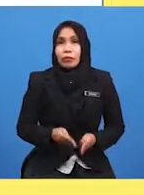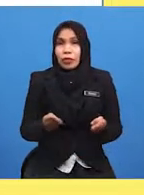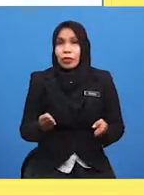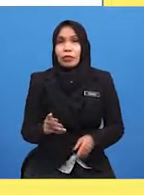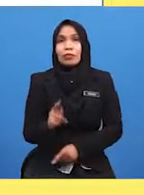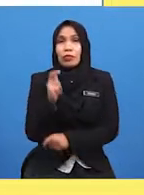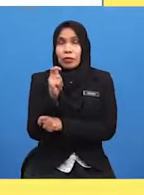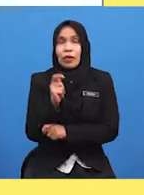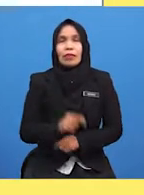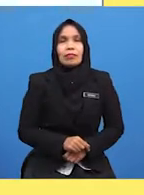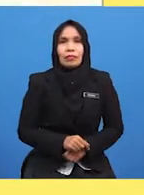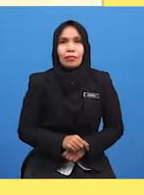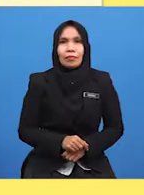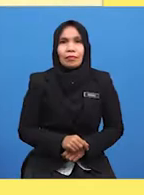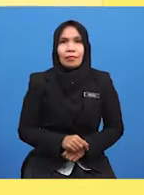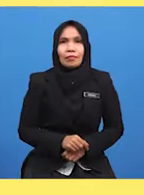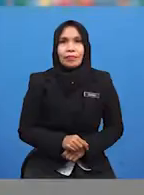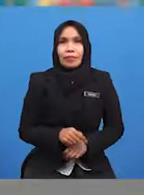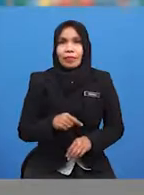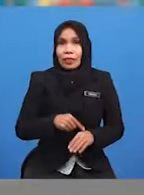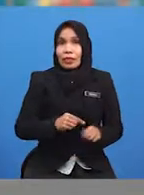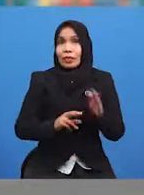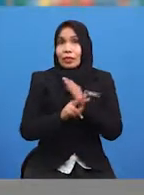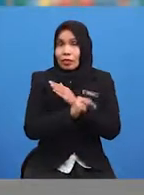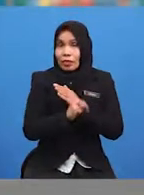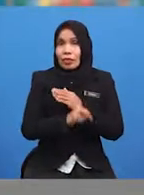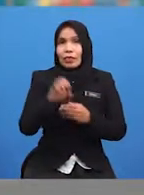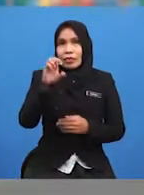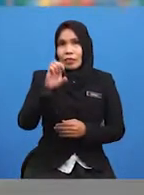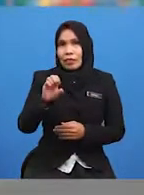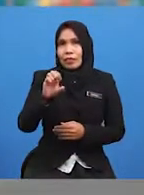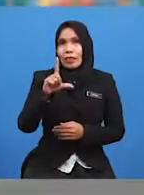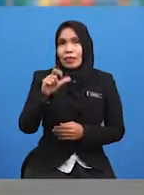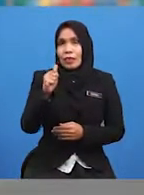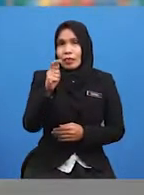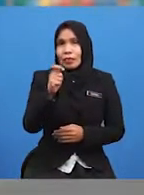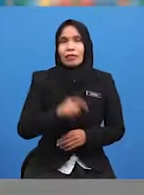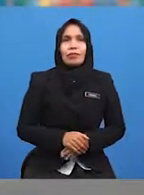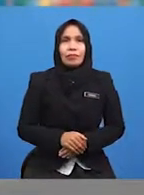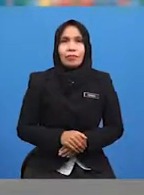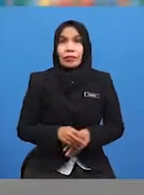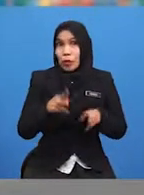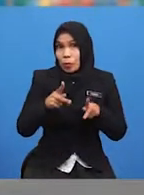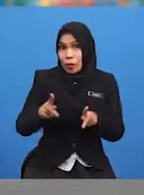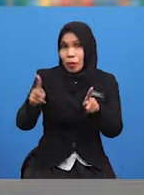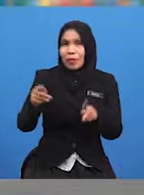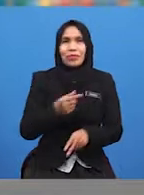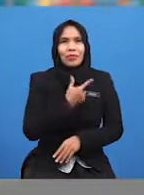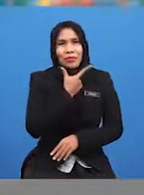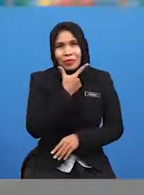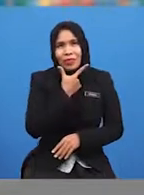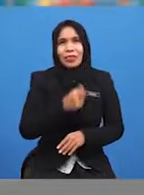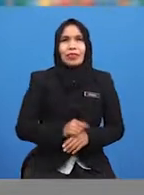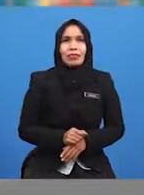tangan untuk melindungi pelaporan Maker peluang British campur tangan lebih terbuka apabila berlakunya